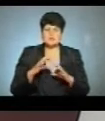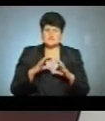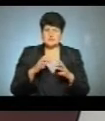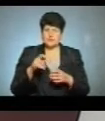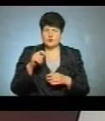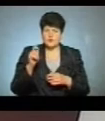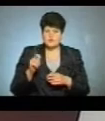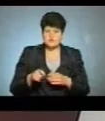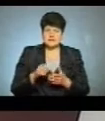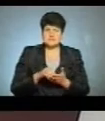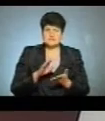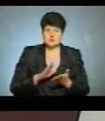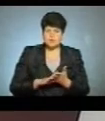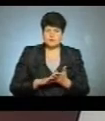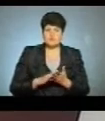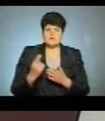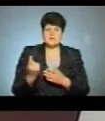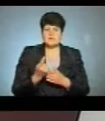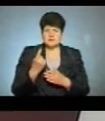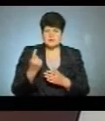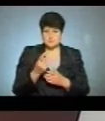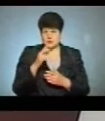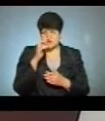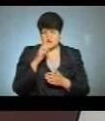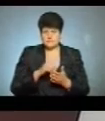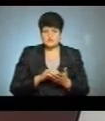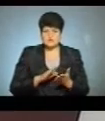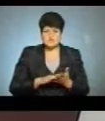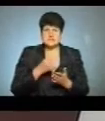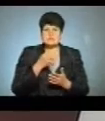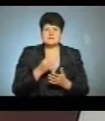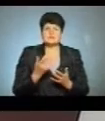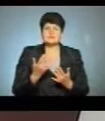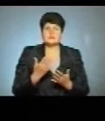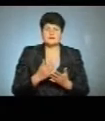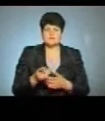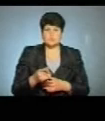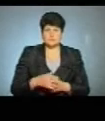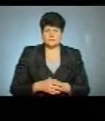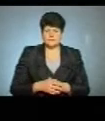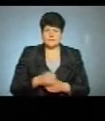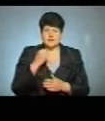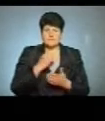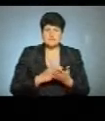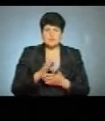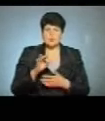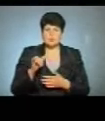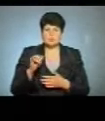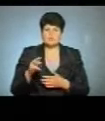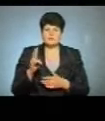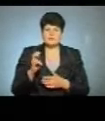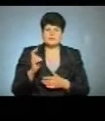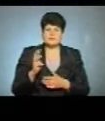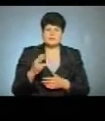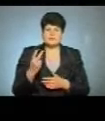реєстрі осіб, які мають право на пільги. Він розповів, скільки їх є на Тернопільщині. Ветерани УНУПА – 232